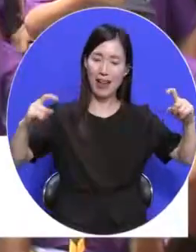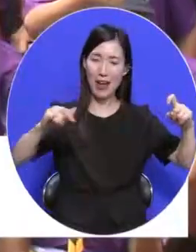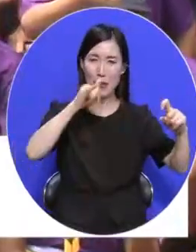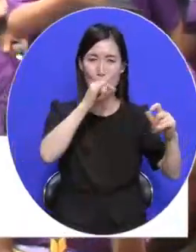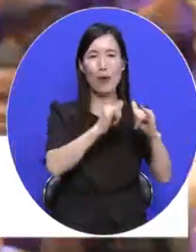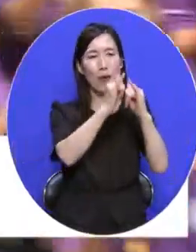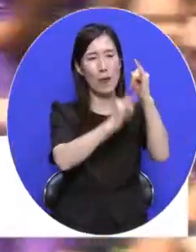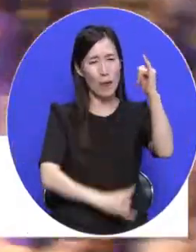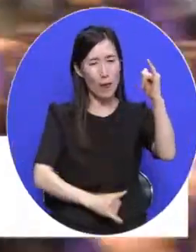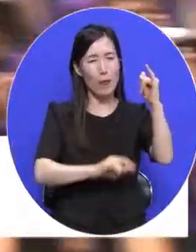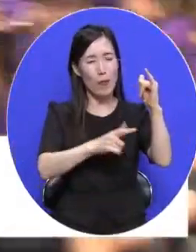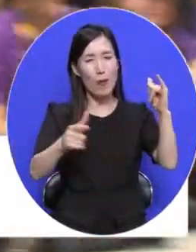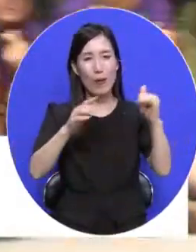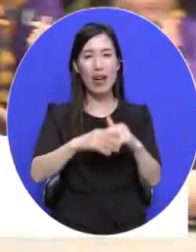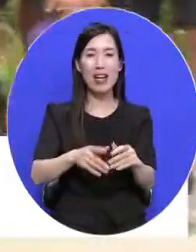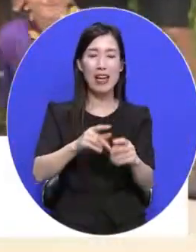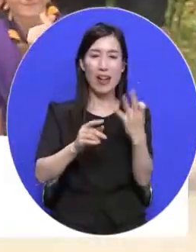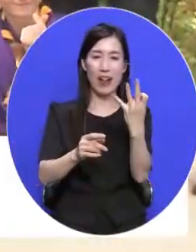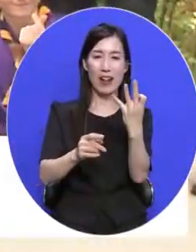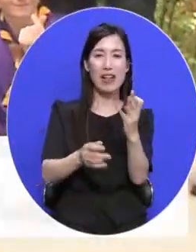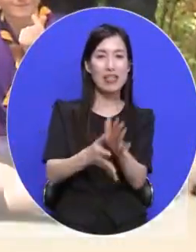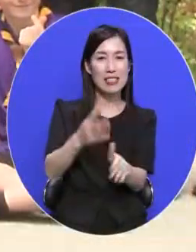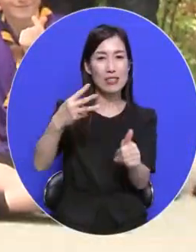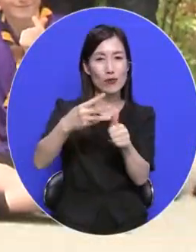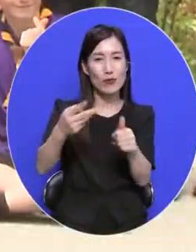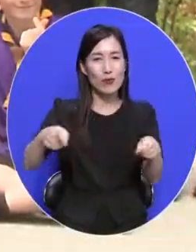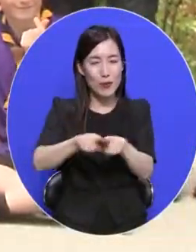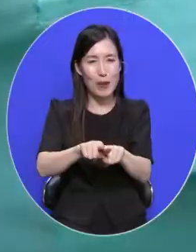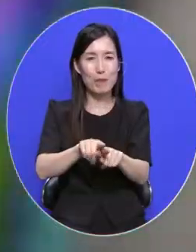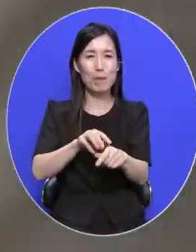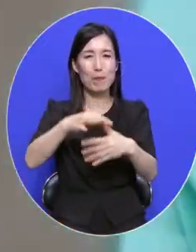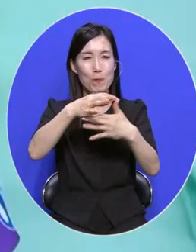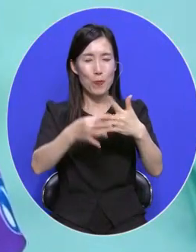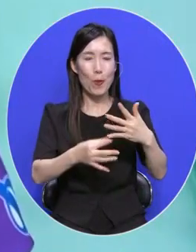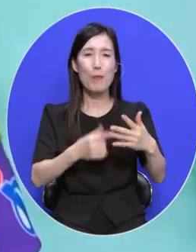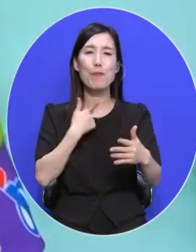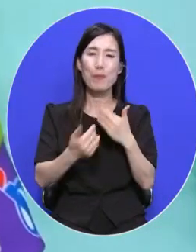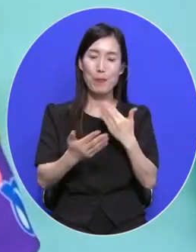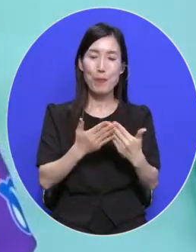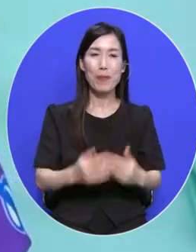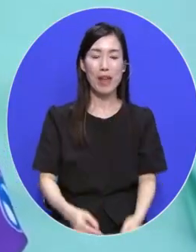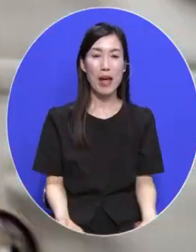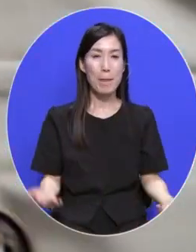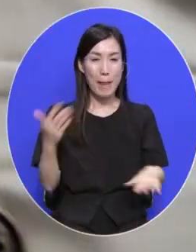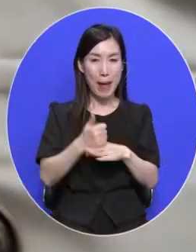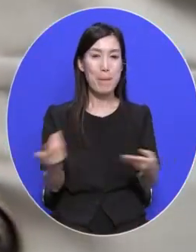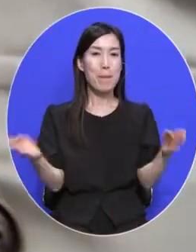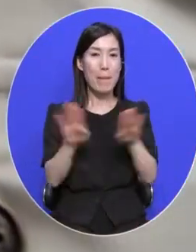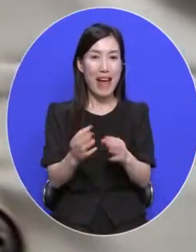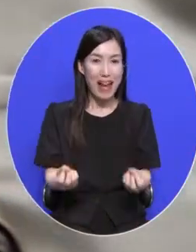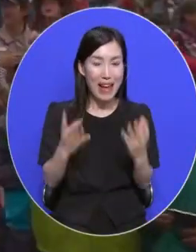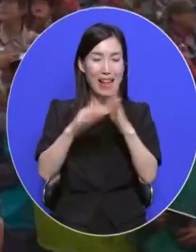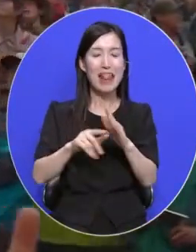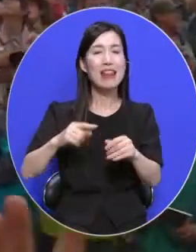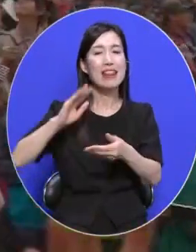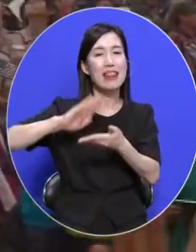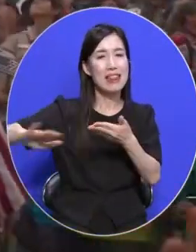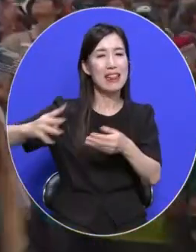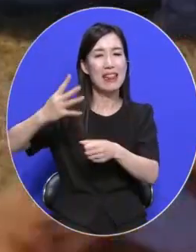등 14개 시군과 연계한 문화 체험이 이어질 예정입니다. 폐막식에는 차기 개최국인